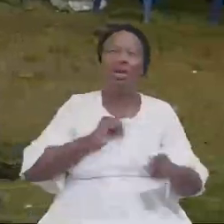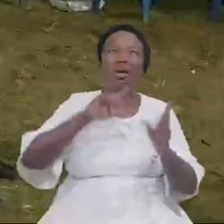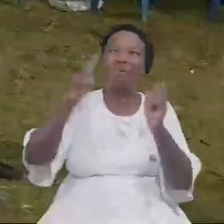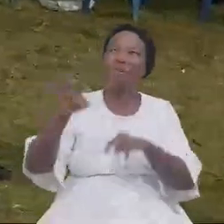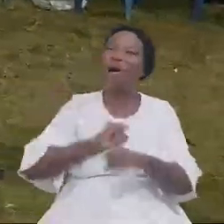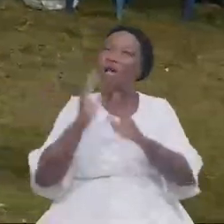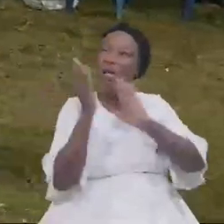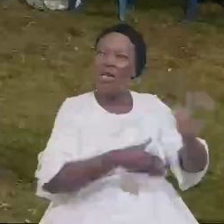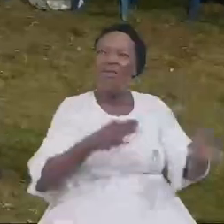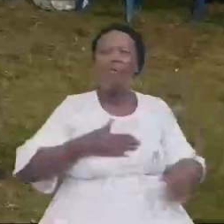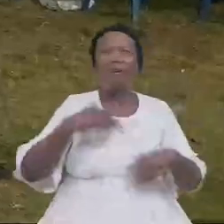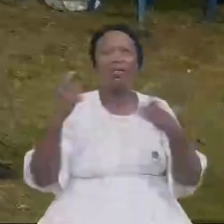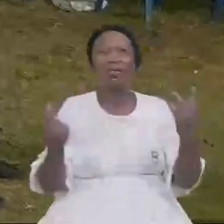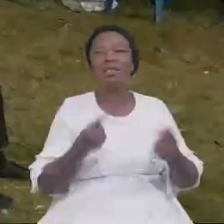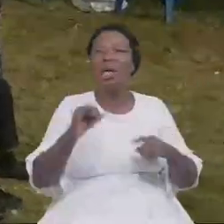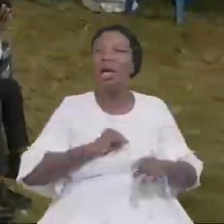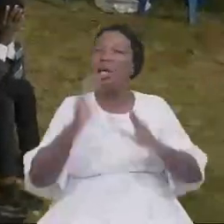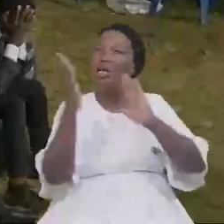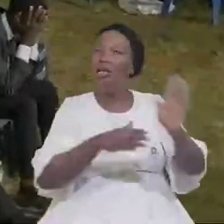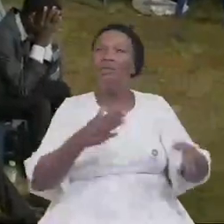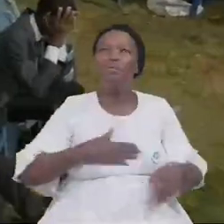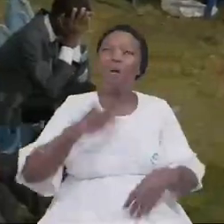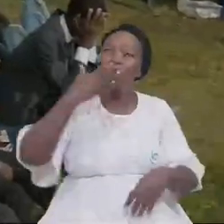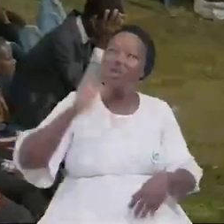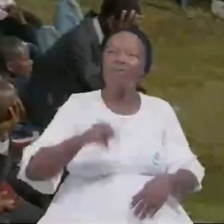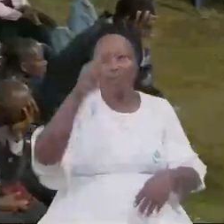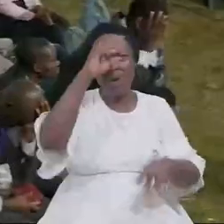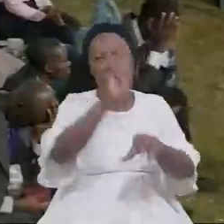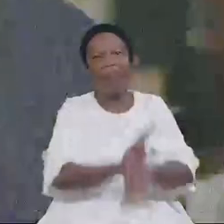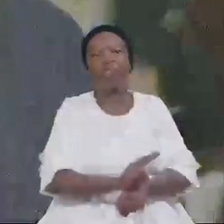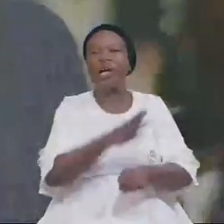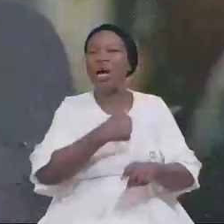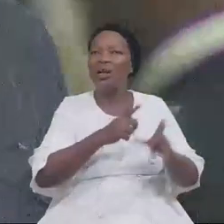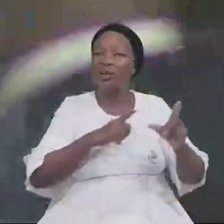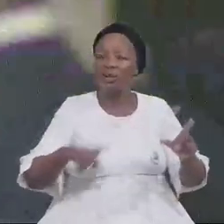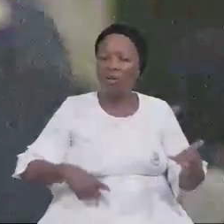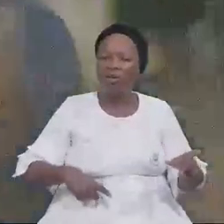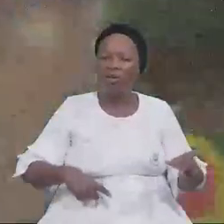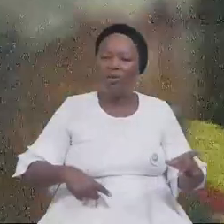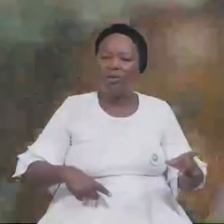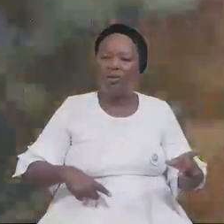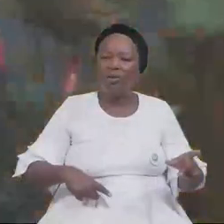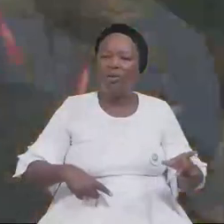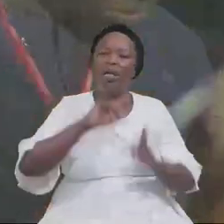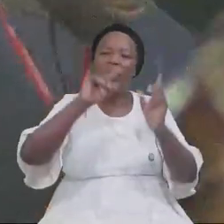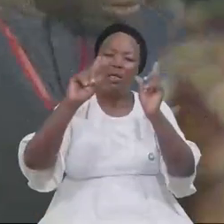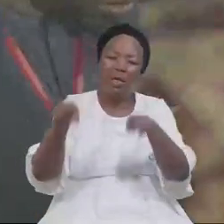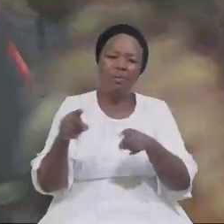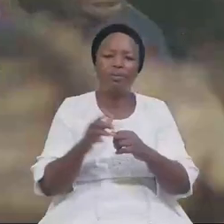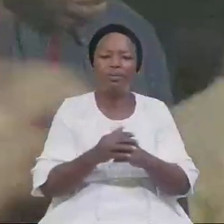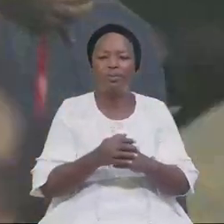mes péchés. J'abandonne mon habitude de péché. Et Seigneur, je viens à toi. Et